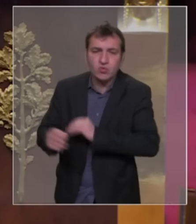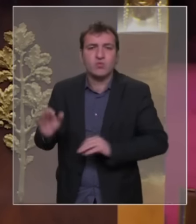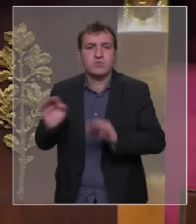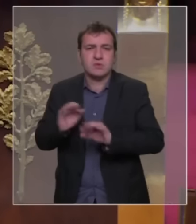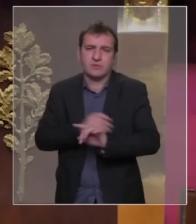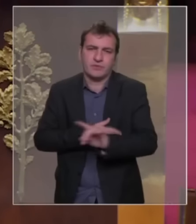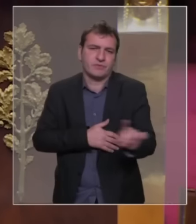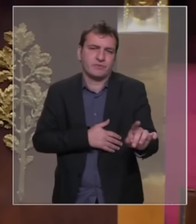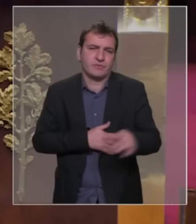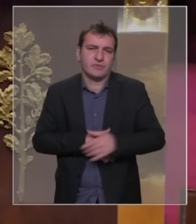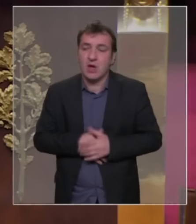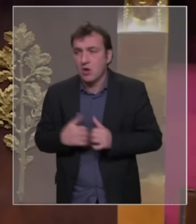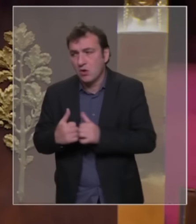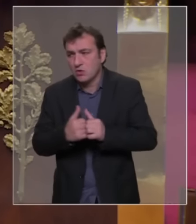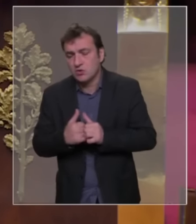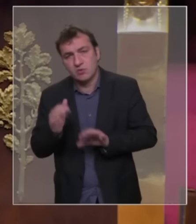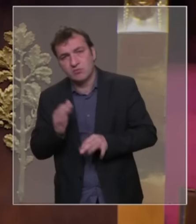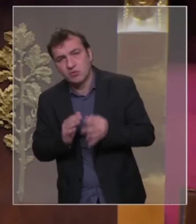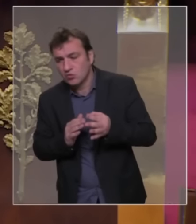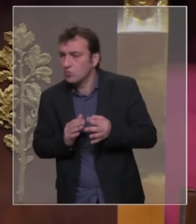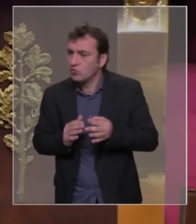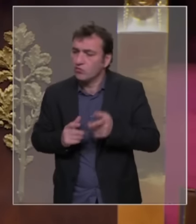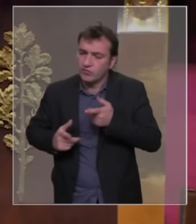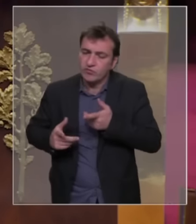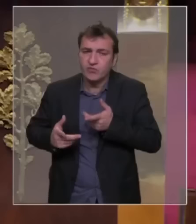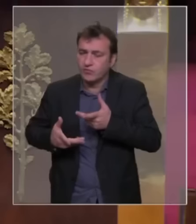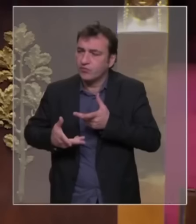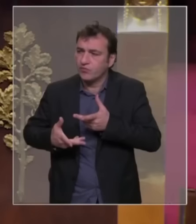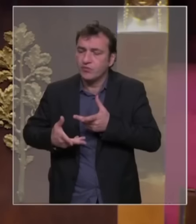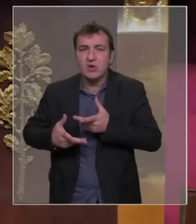trouvant ensemble la juste part que chacun doit prendre à l'effort collectif.